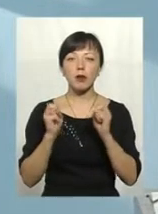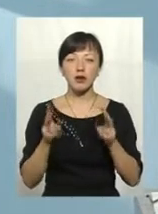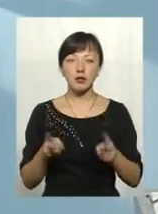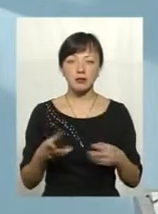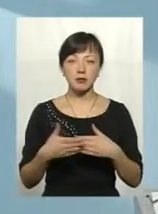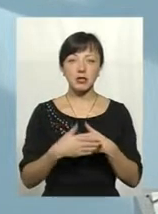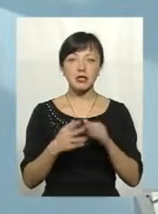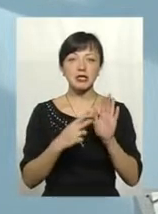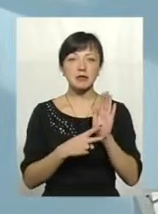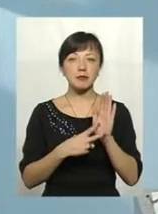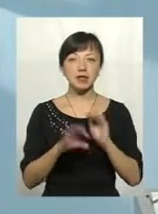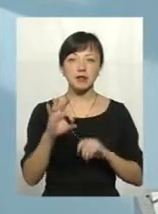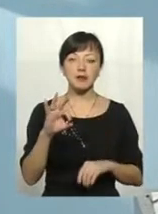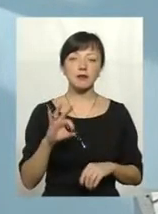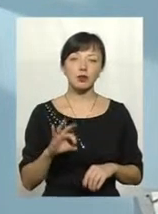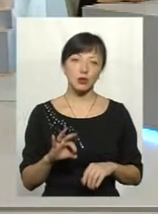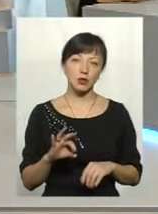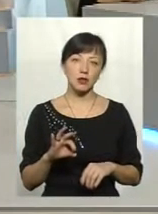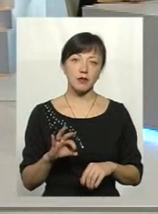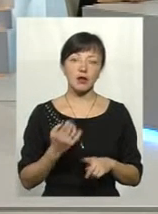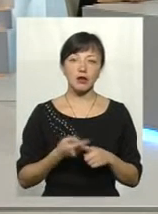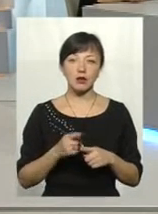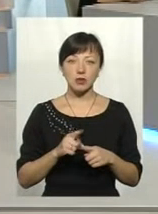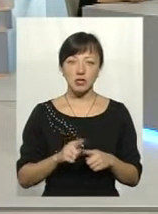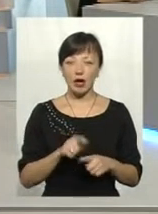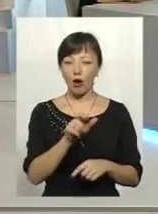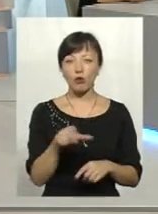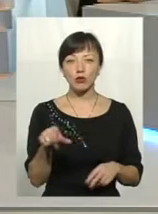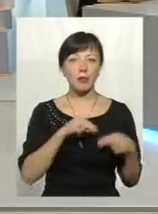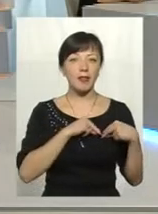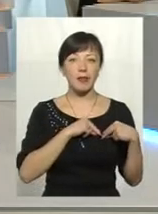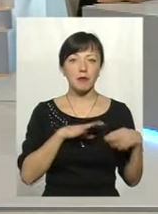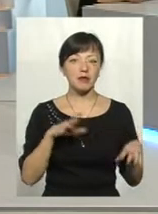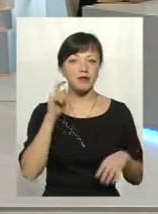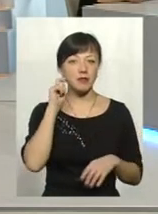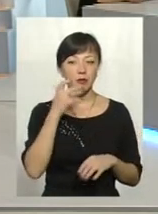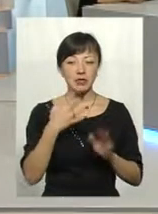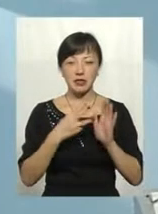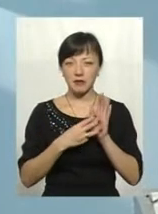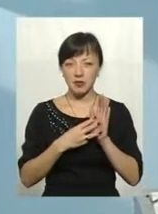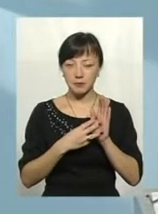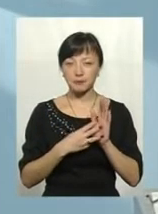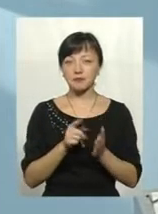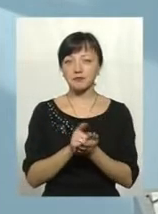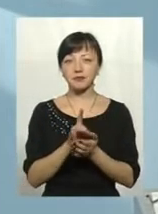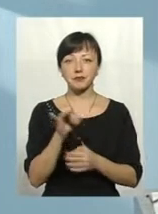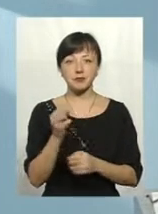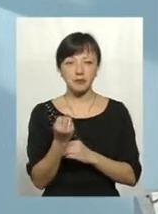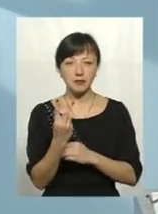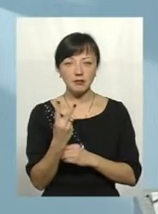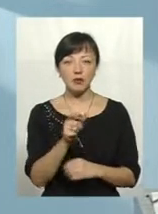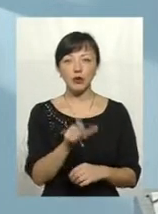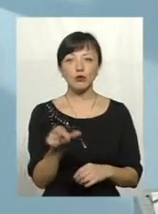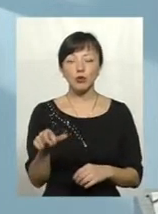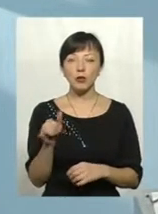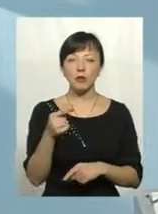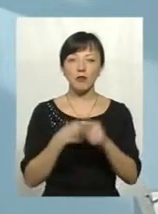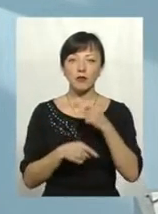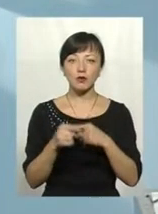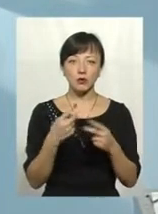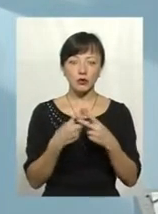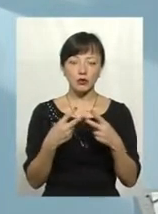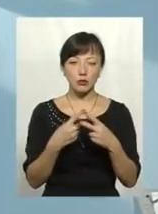біля 70%. Це особи непрацездатного віку 58, пенсіонери 12, особи, які повернулися з